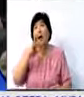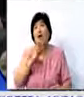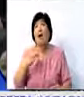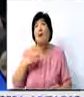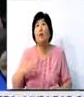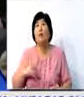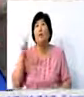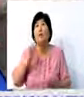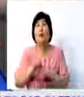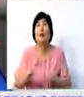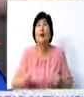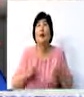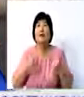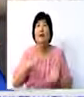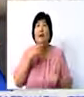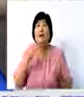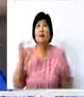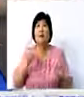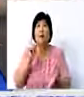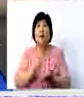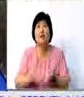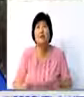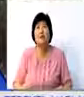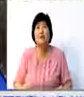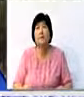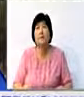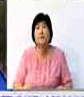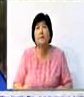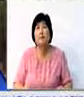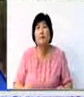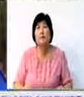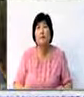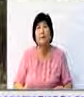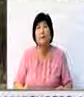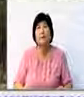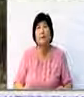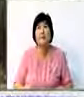баласын оқытуға деген ынта-ықыласы болуы қажет. Ерболат Тұрсынғожа, Бекболат Әбденов, Досхан Сәтбай, Қызылорда телеарнасы.